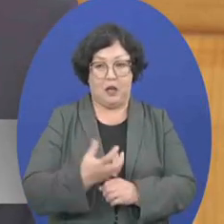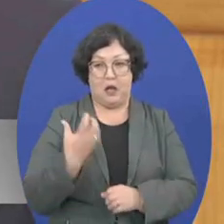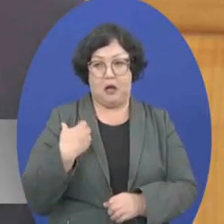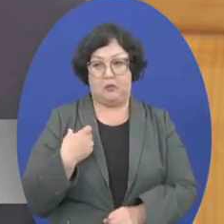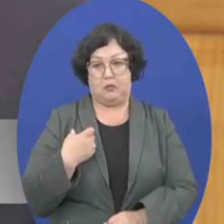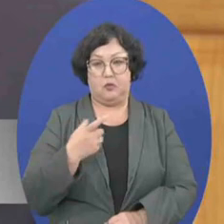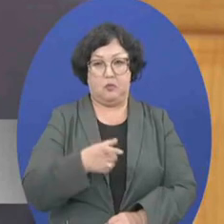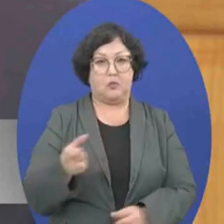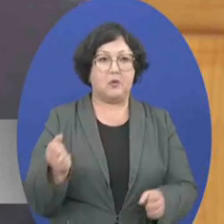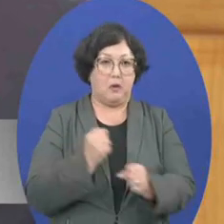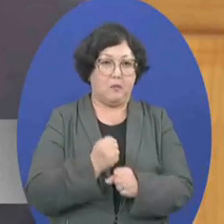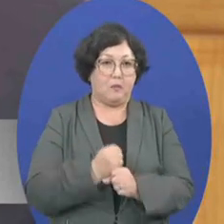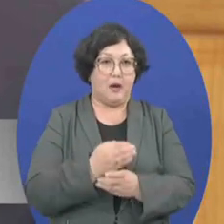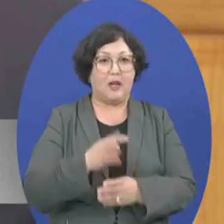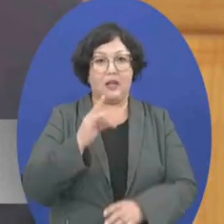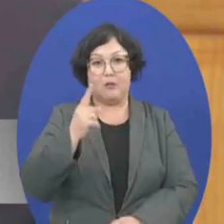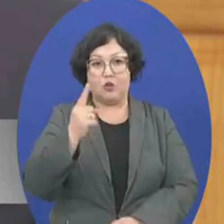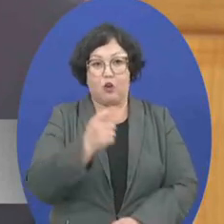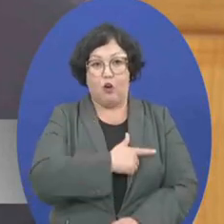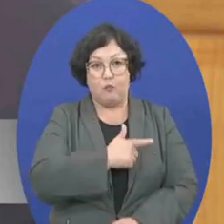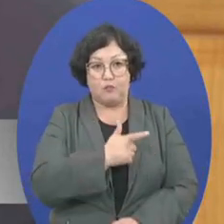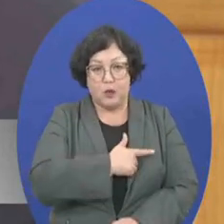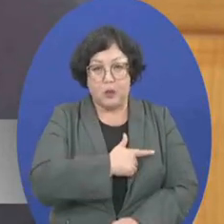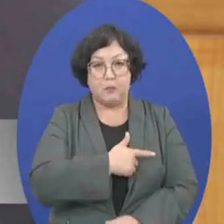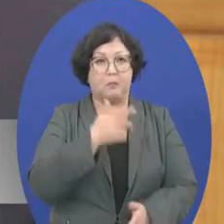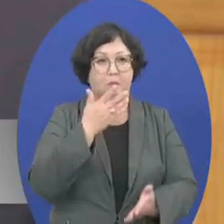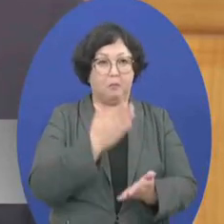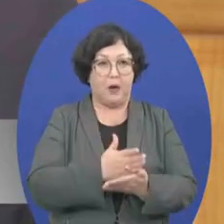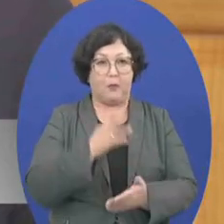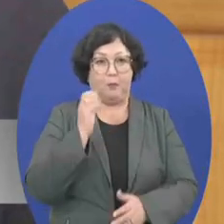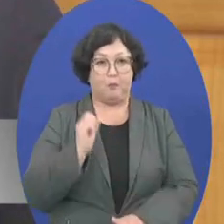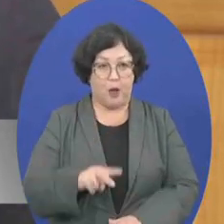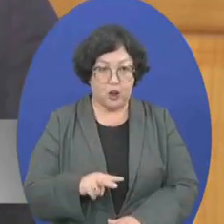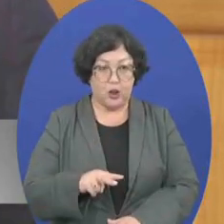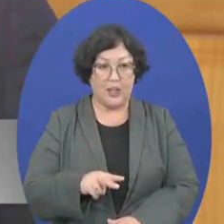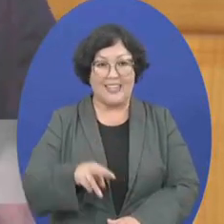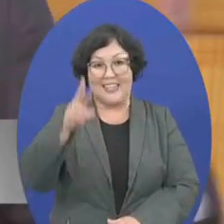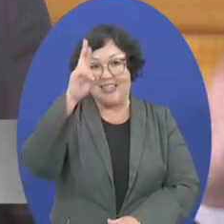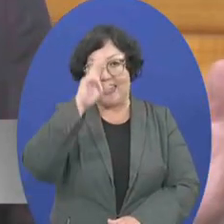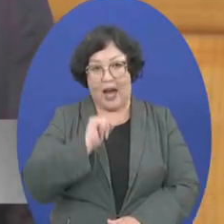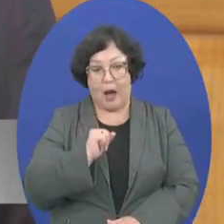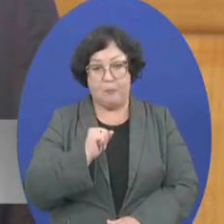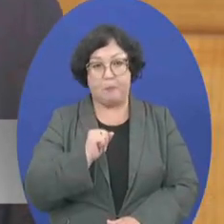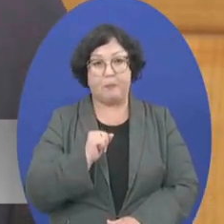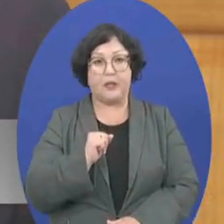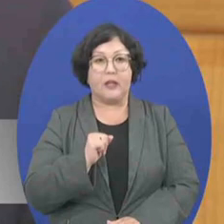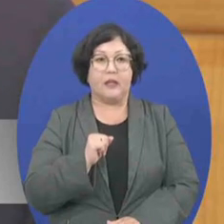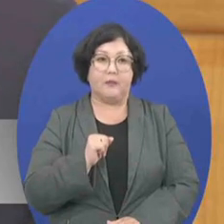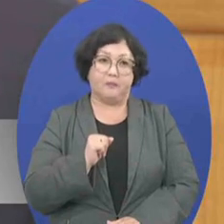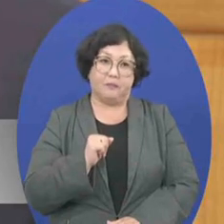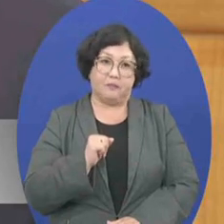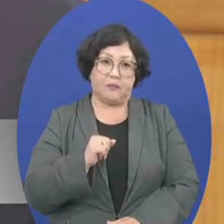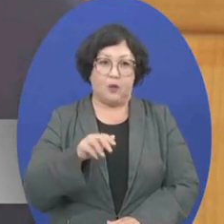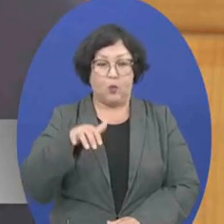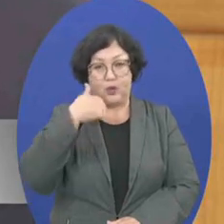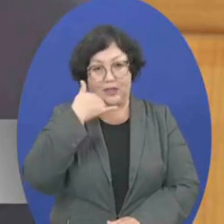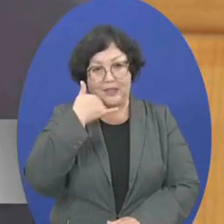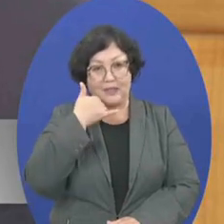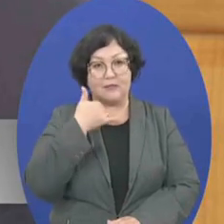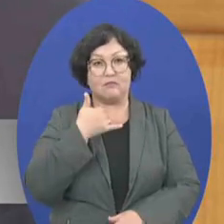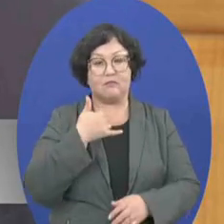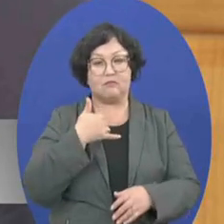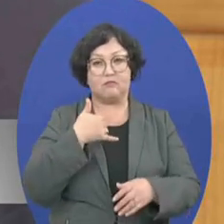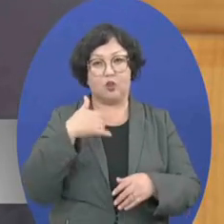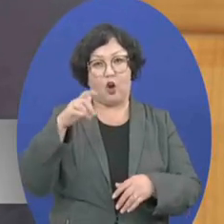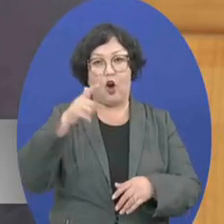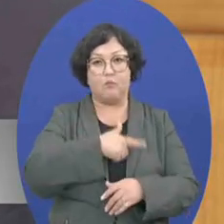ажлын хэсэг ажиллаж байгаа. Ямар нэгэн гомдол одоо байх юм бол өнөөдөр ингээд яамтаа бид нар бас тусгай одоо энэ утас ажиллаж байгаа. Энэ утсан